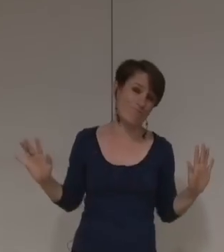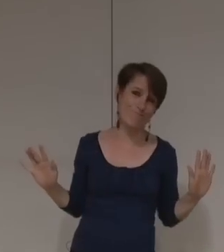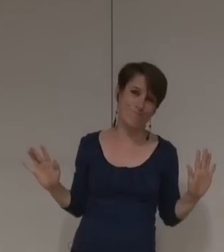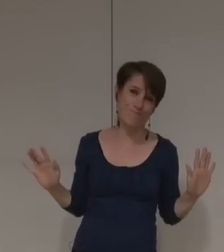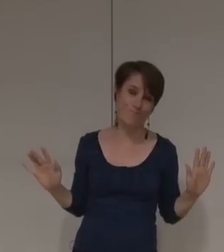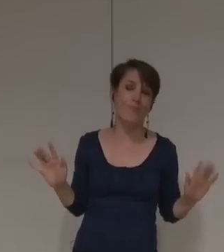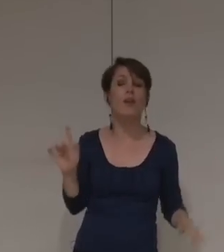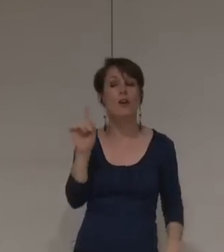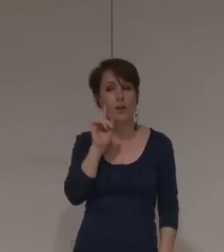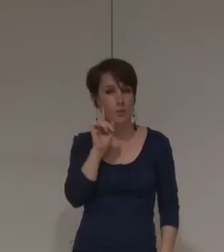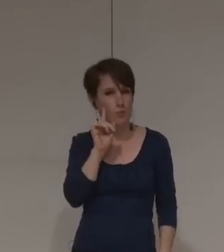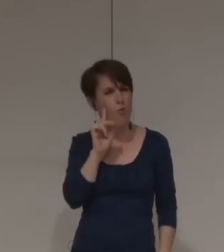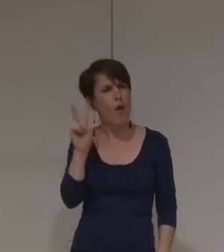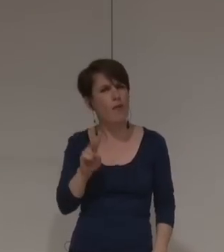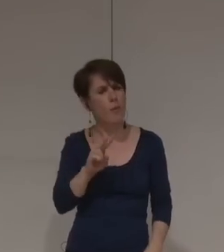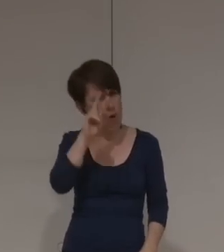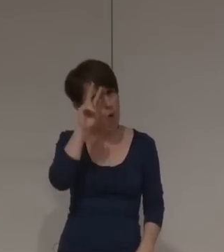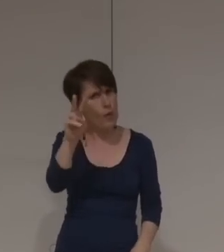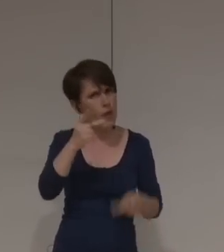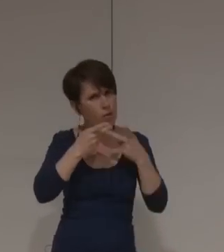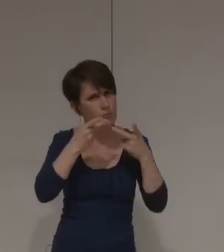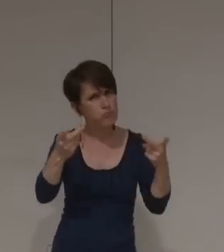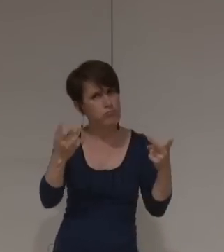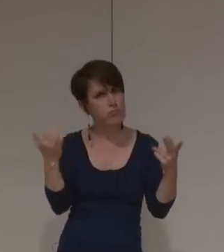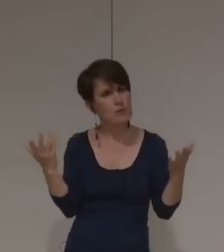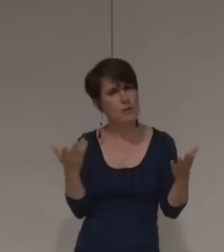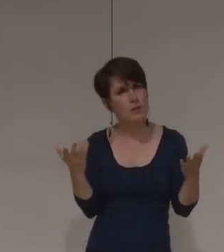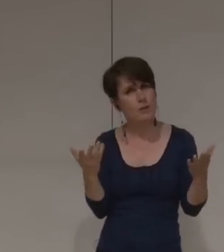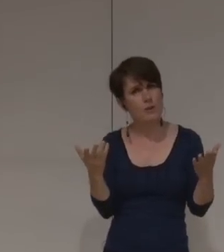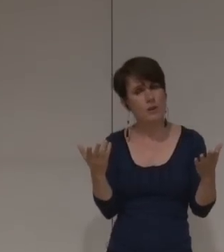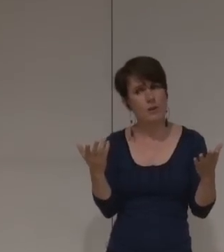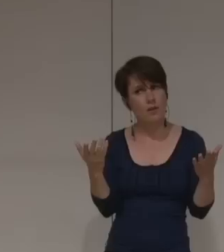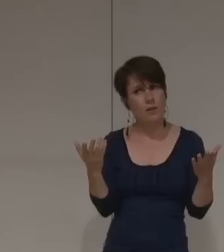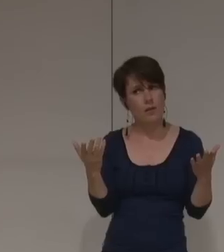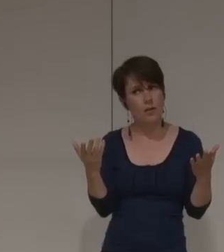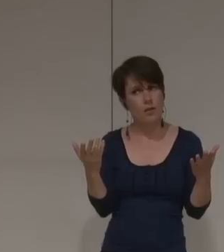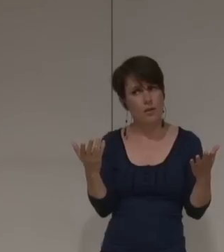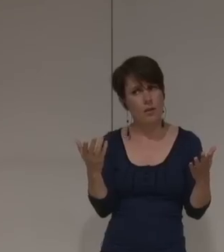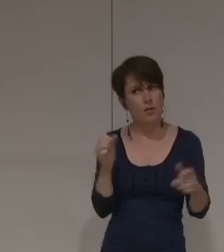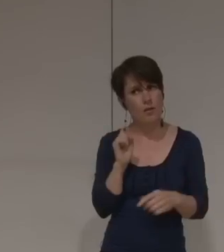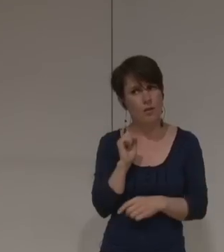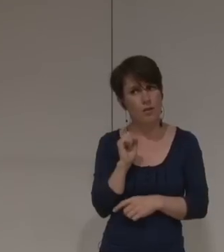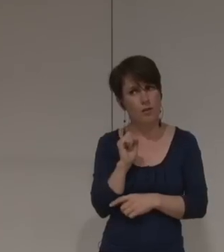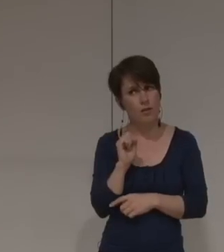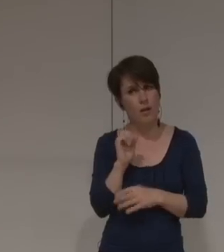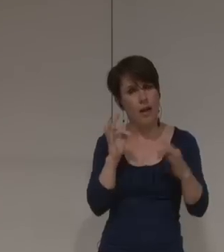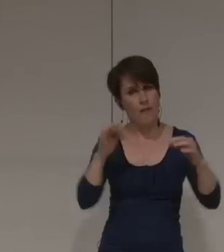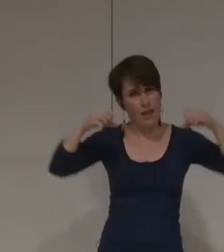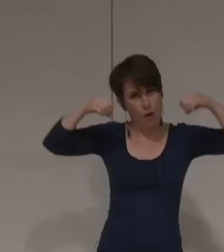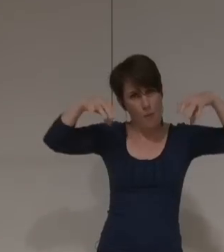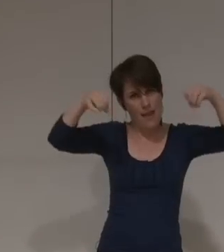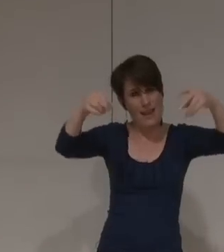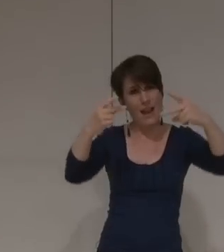il faut le dire aussi en toute honnêteté il y a également de fortes pointures en matière d'éclairage public en